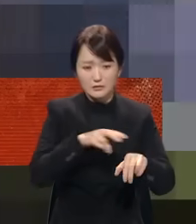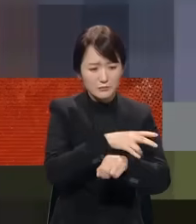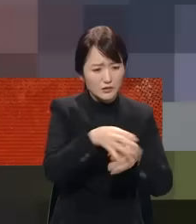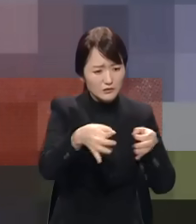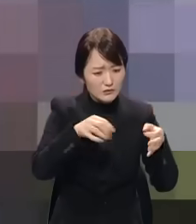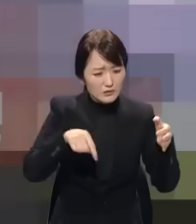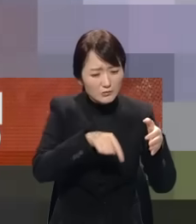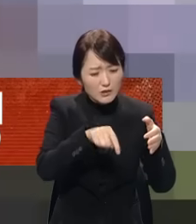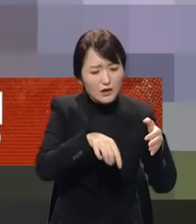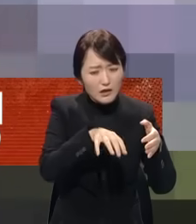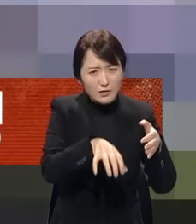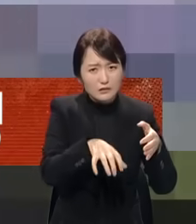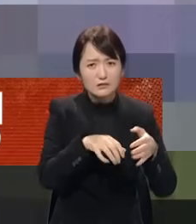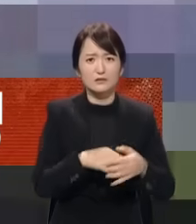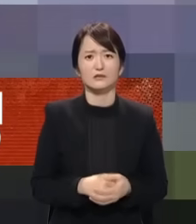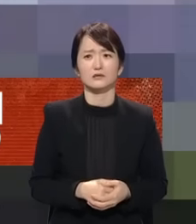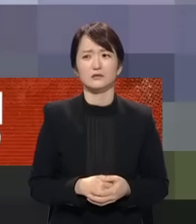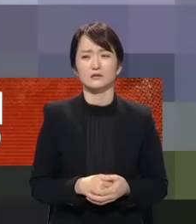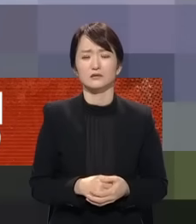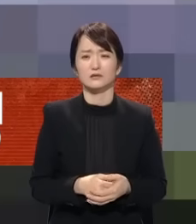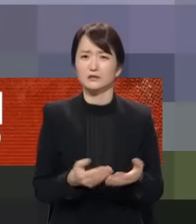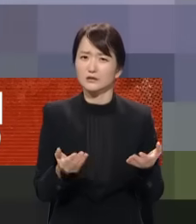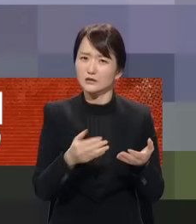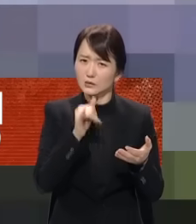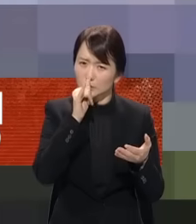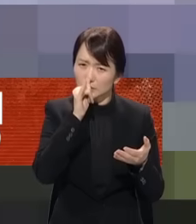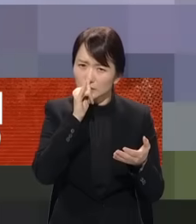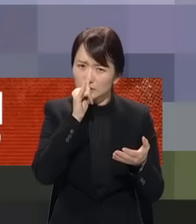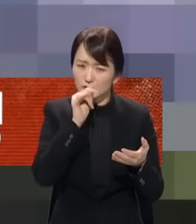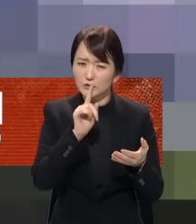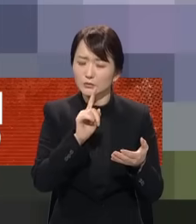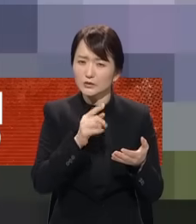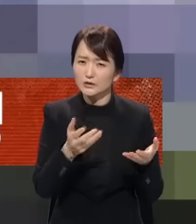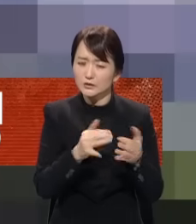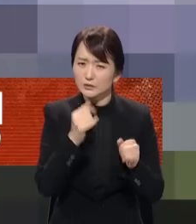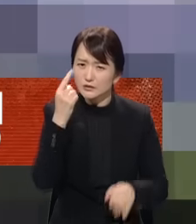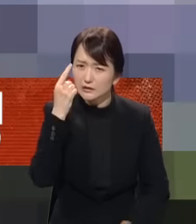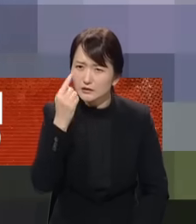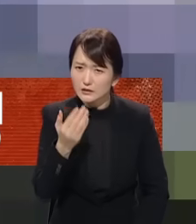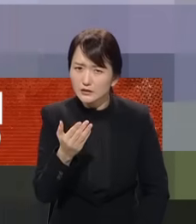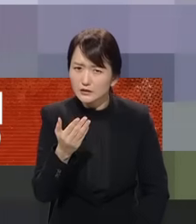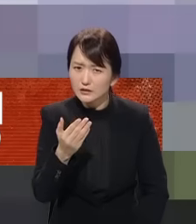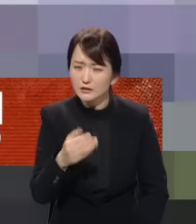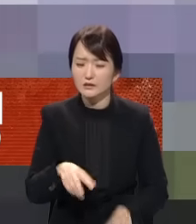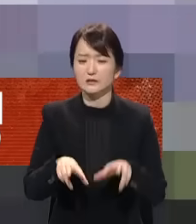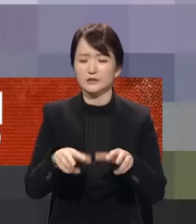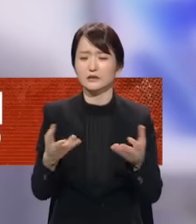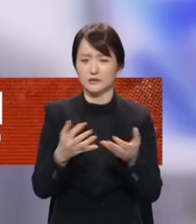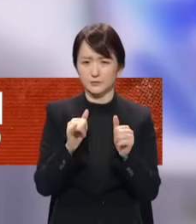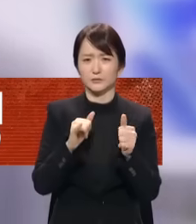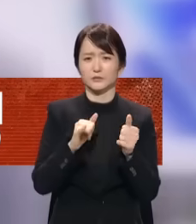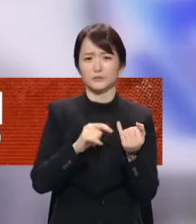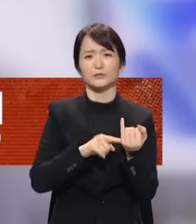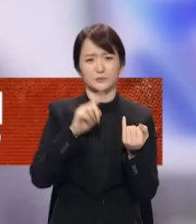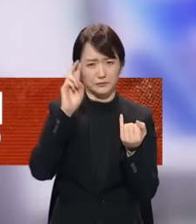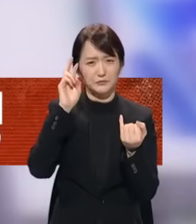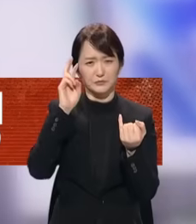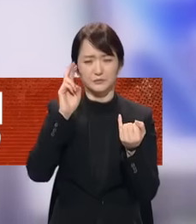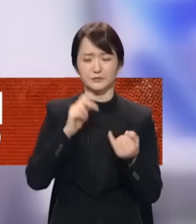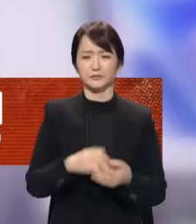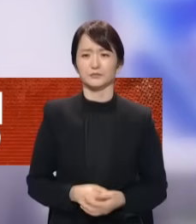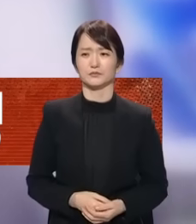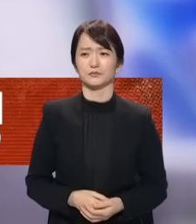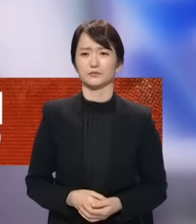편의점에서 자 계산대에 있다는 거는 글쎄요, 직원일까요? 직원으로 지금 추정이 되는 상황입니다. 자,